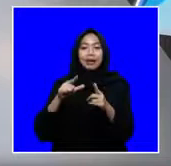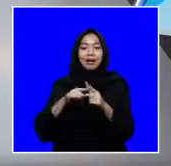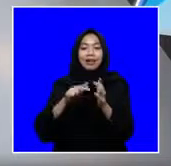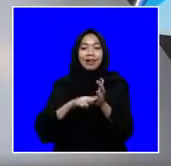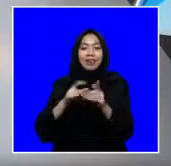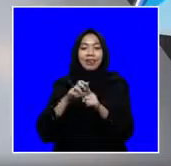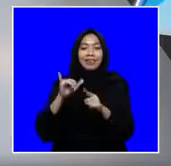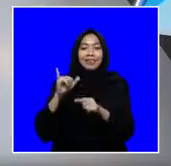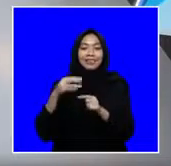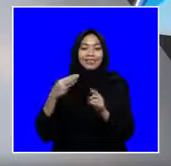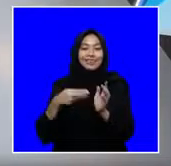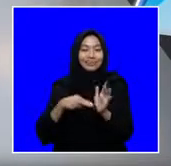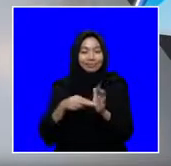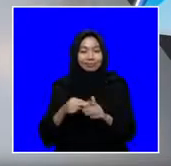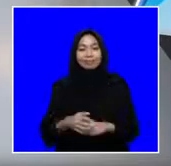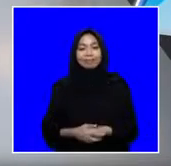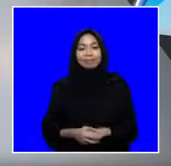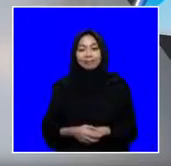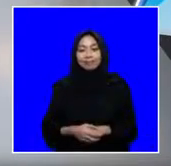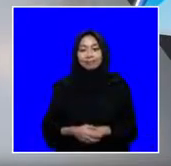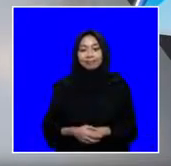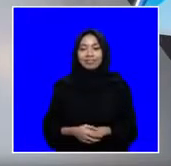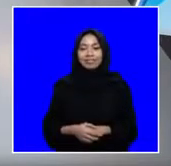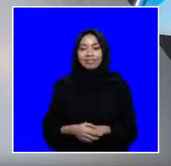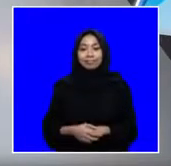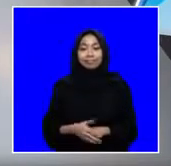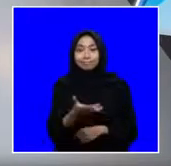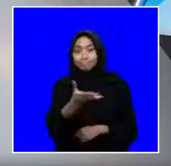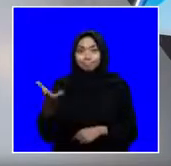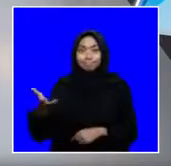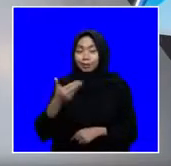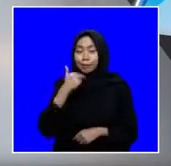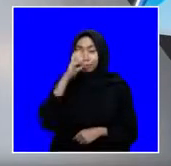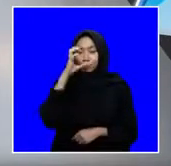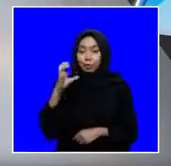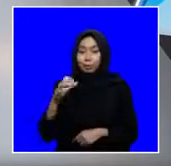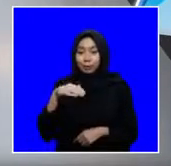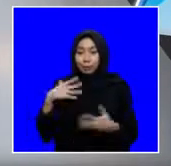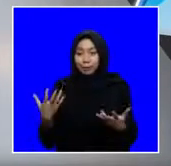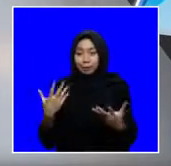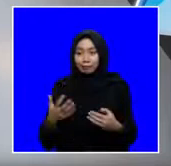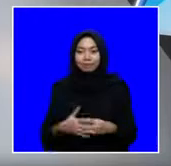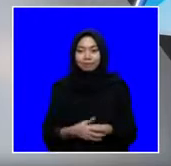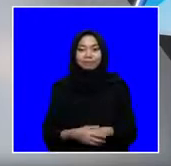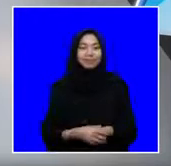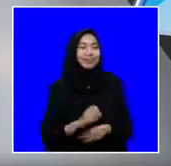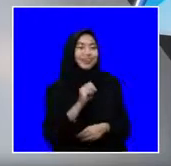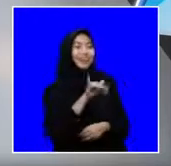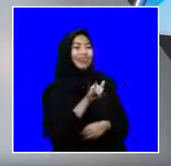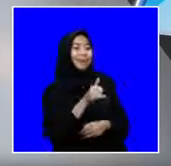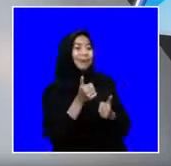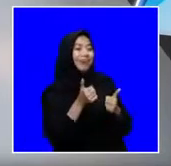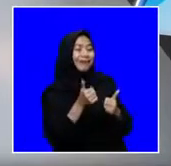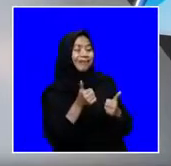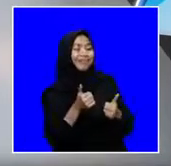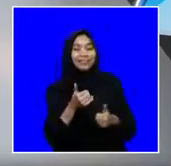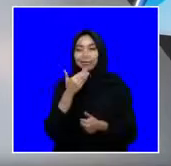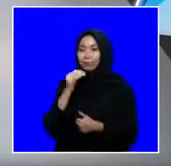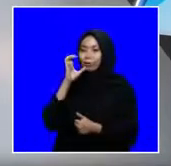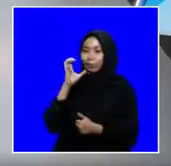nah, sudah bergabung. Selamat sore, Pak Ainun Naim, Pak Andin, apa kabar? Baik, alhamdulillah. Baik, selamat